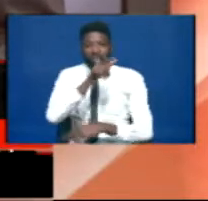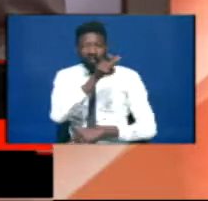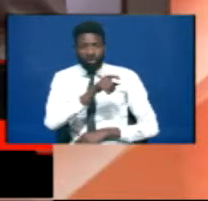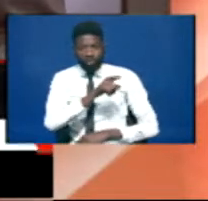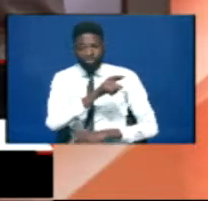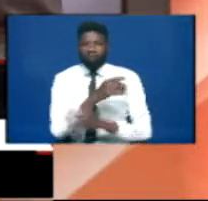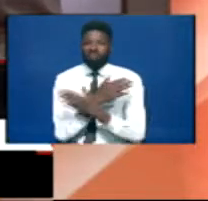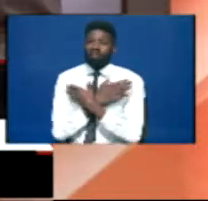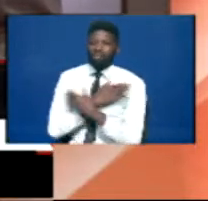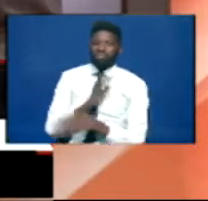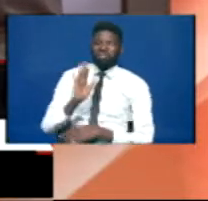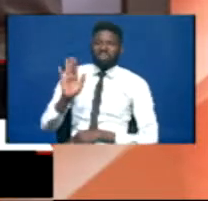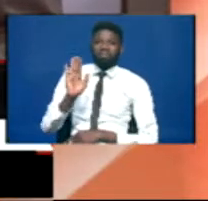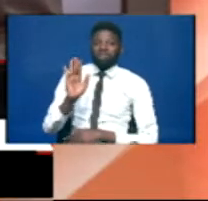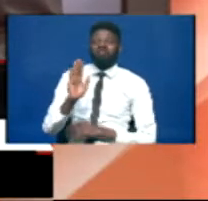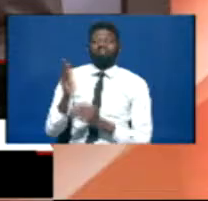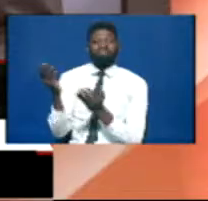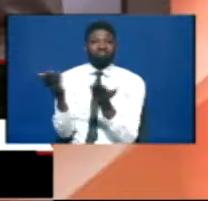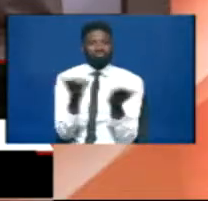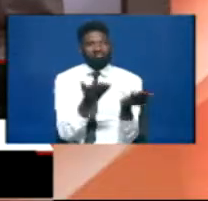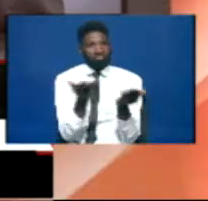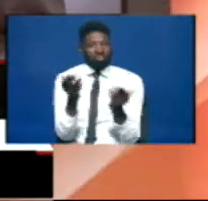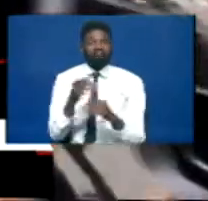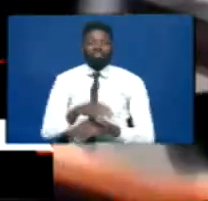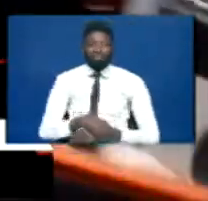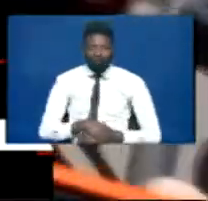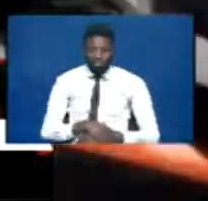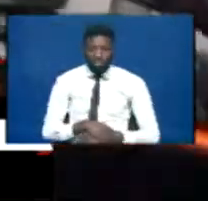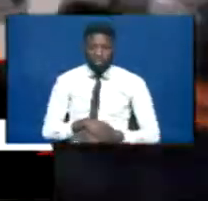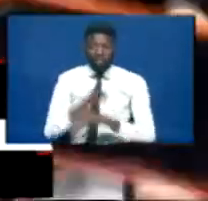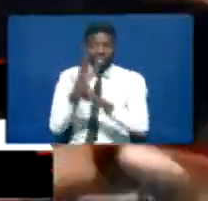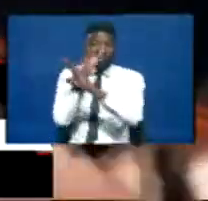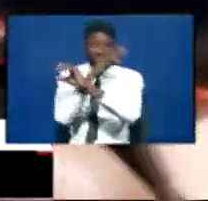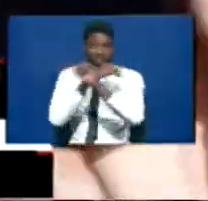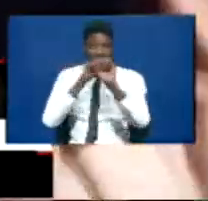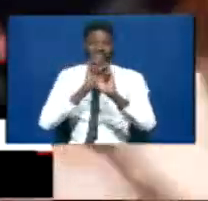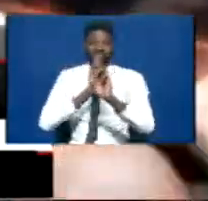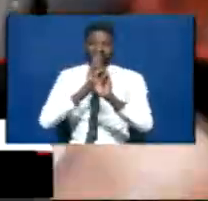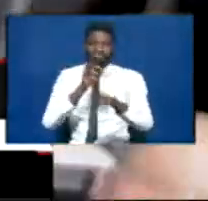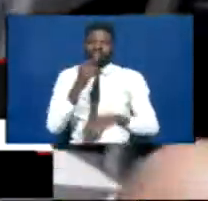yake wa kibinafsi, kwa mujibu wa afisi ya rais.